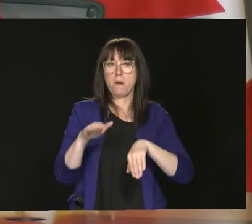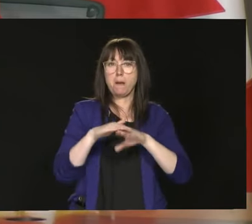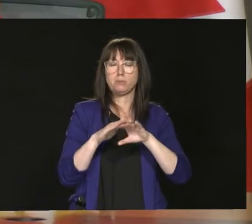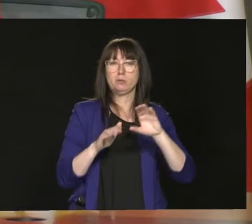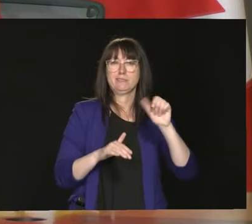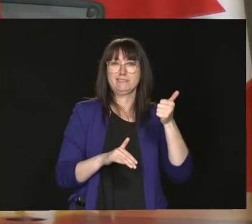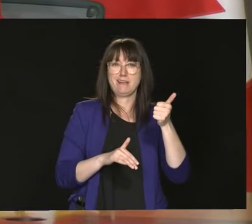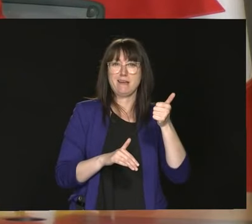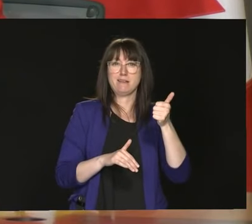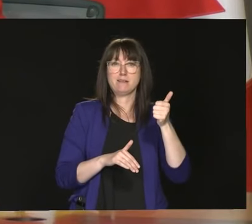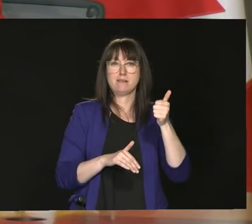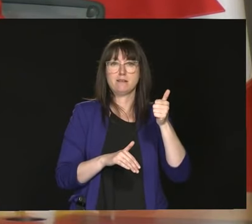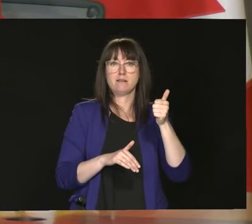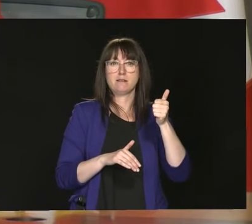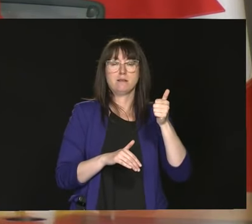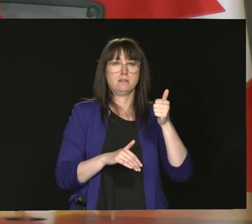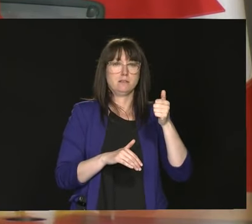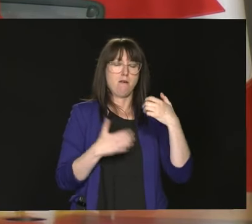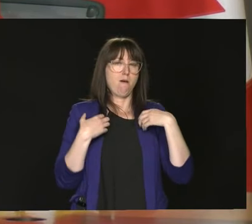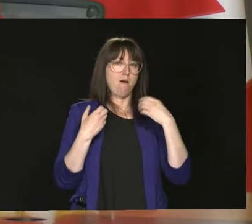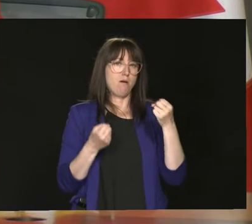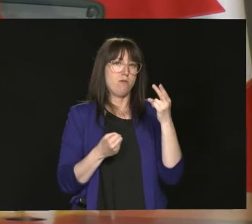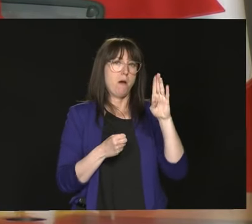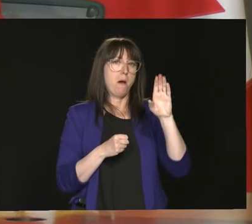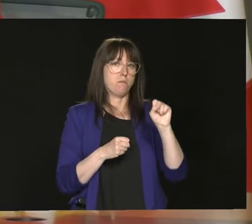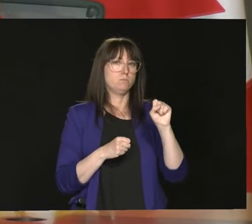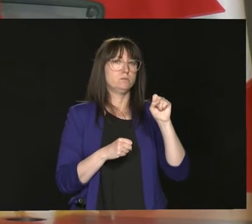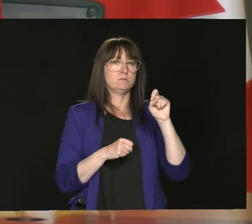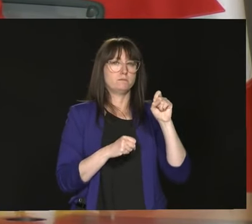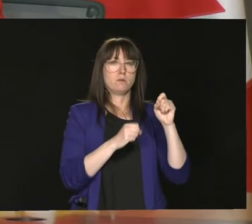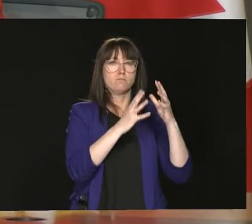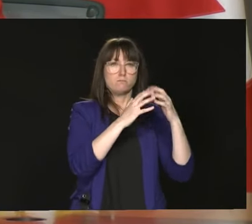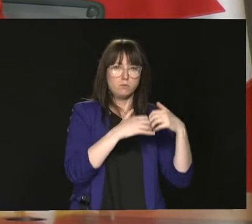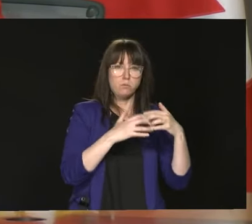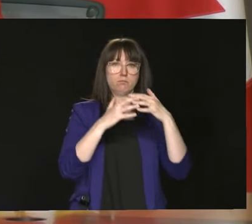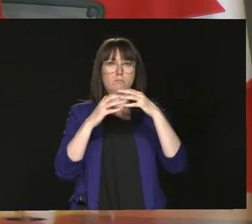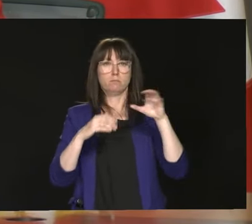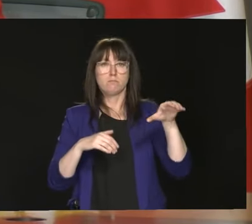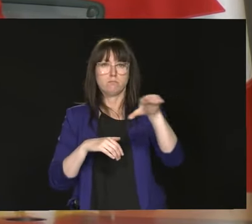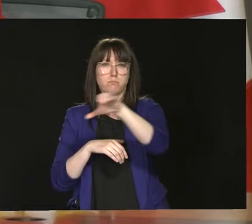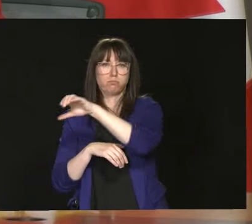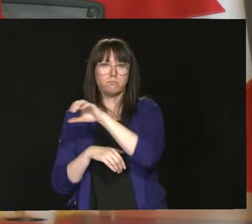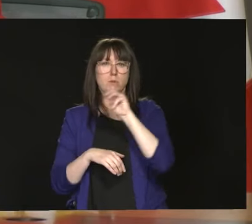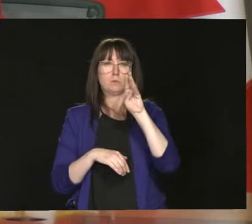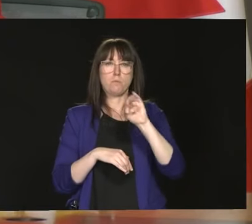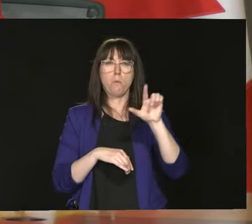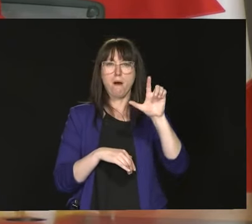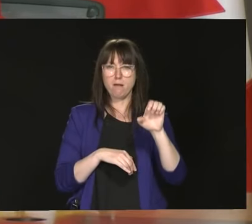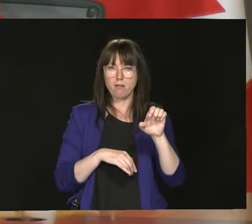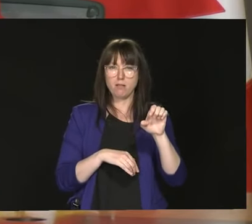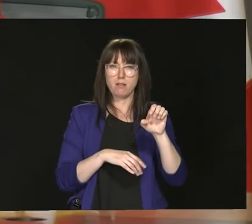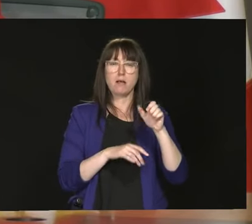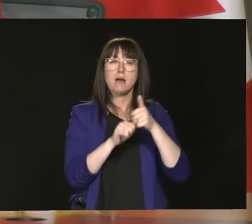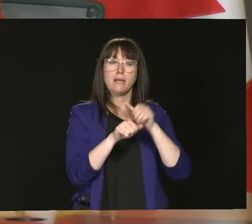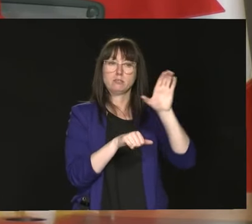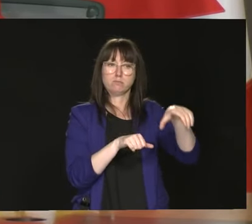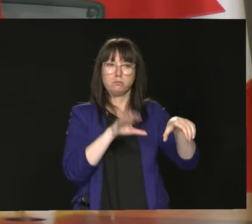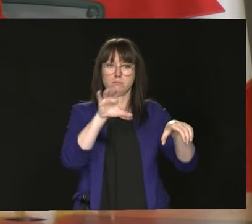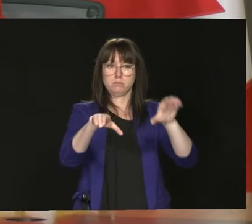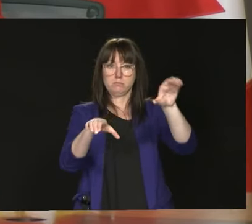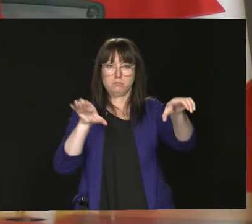Ces unités qui sont conçues expressément pour prodiguer des soins